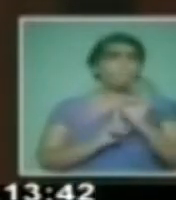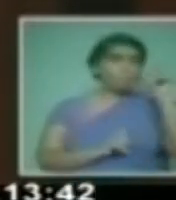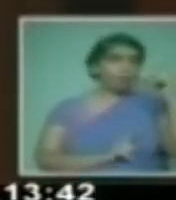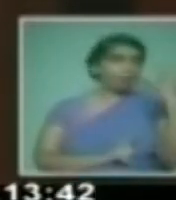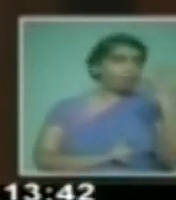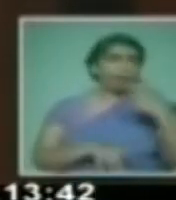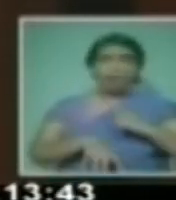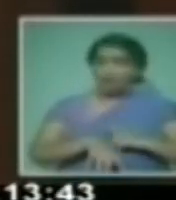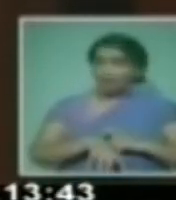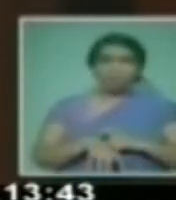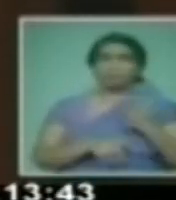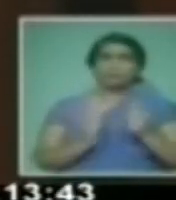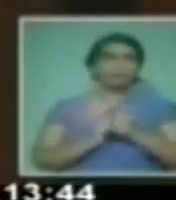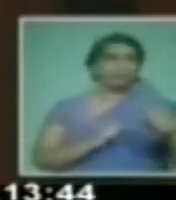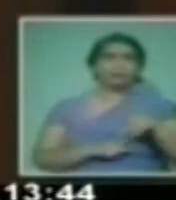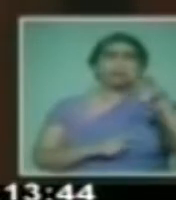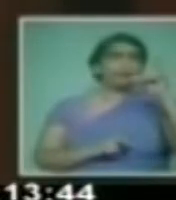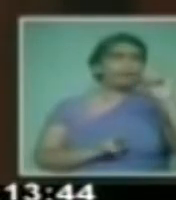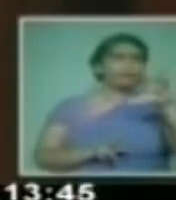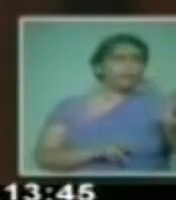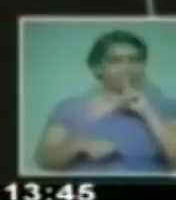இந்த 225 பேரையும் பயன்படுத்த